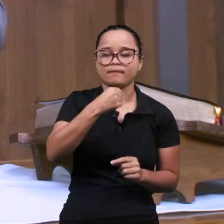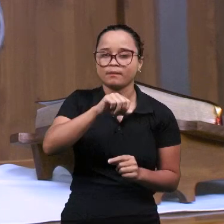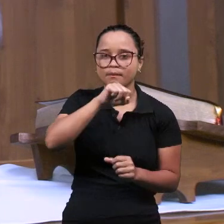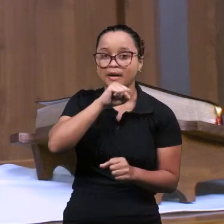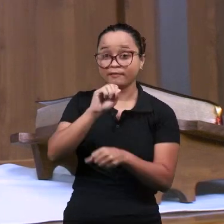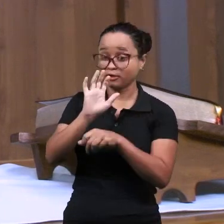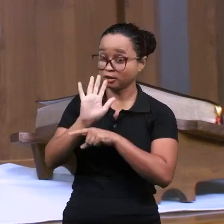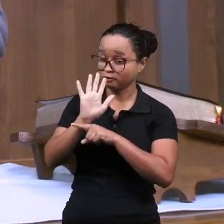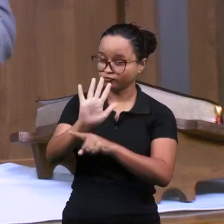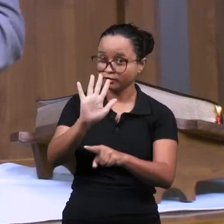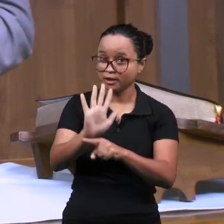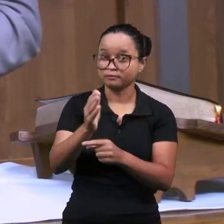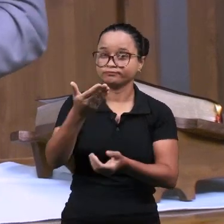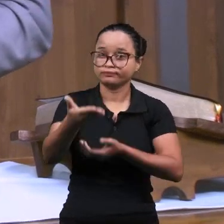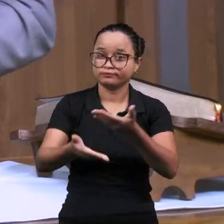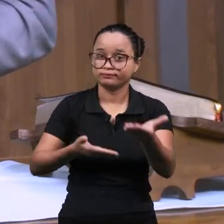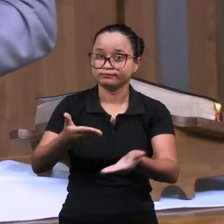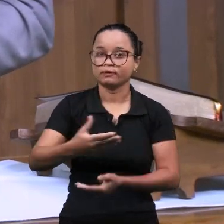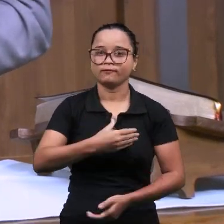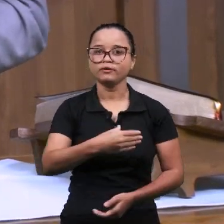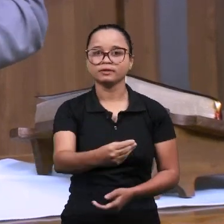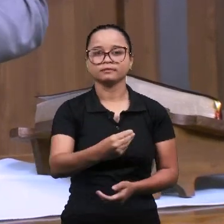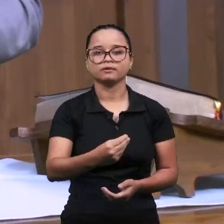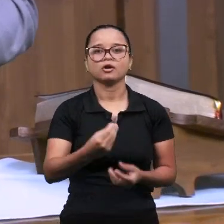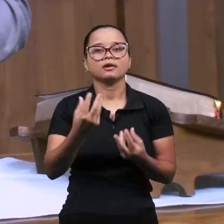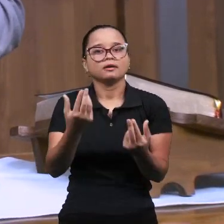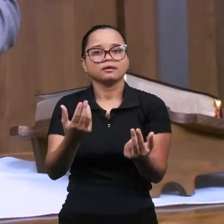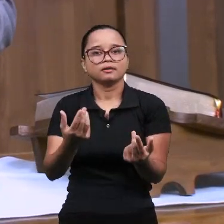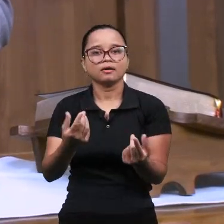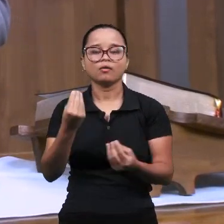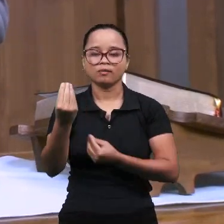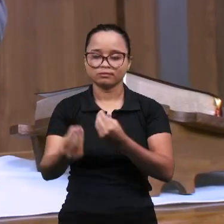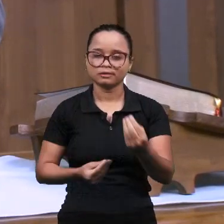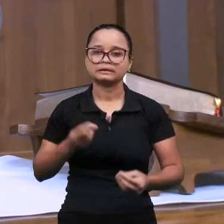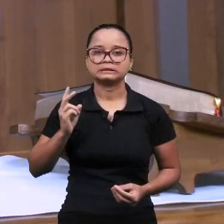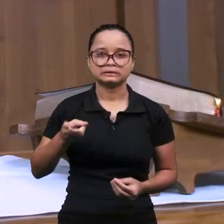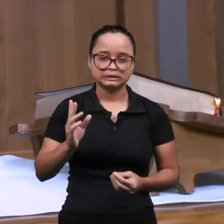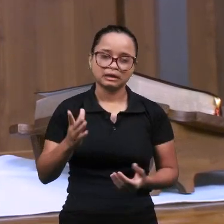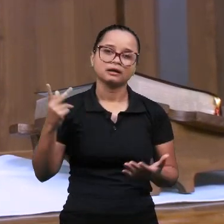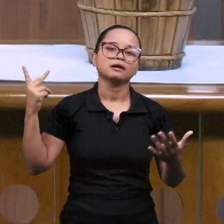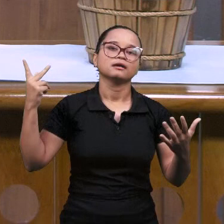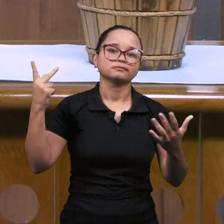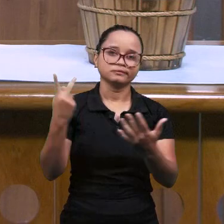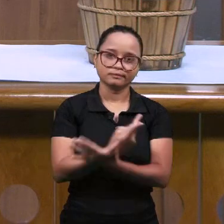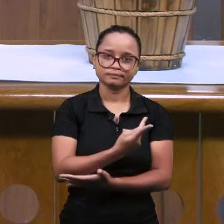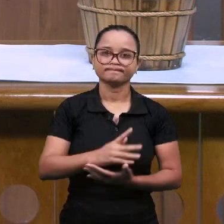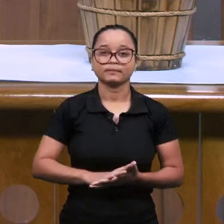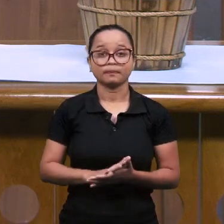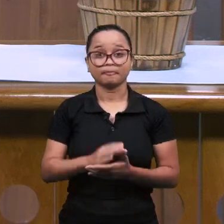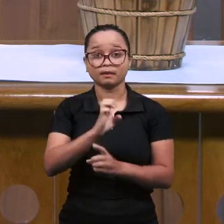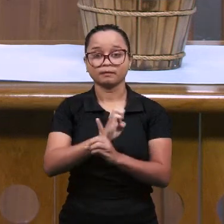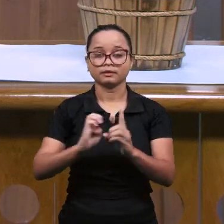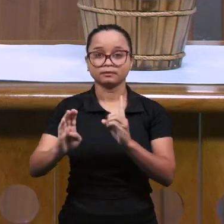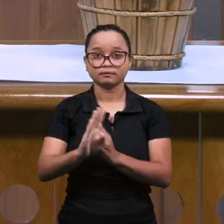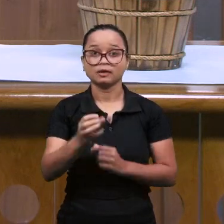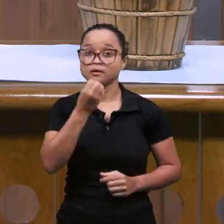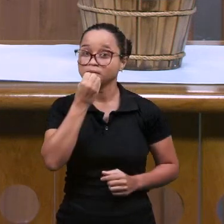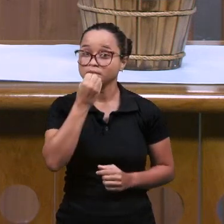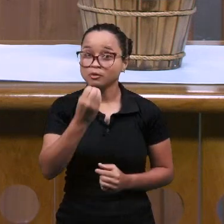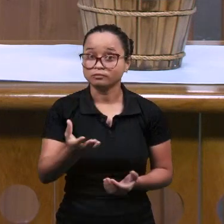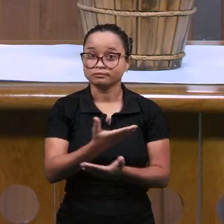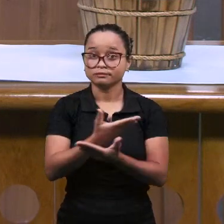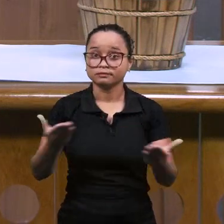avec leurs enfants pour les réponses de la même manière comme nous faisons toujours ici dans l'école biblique dominicale.